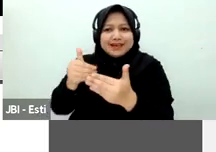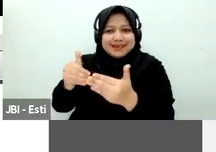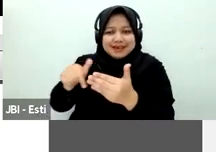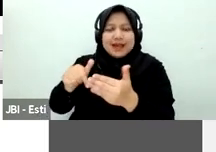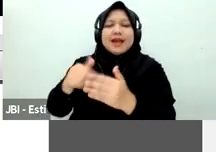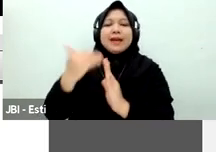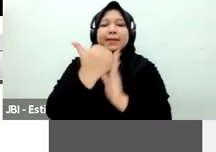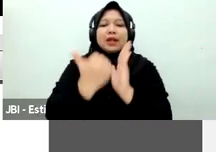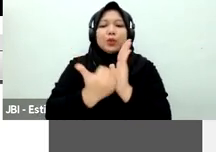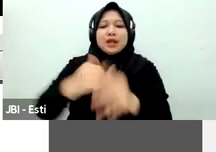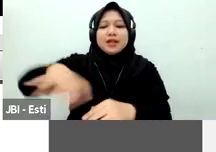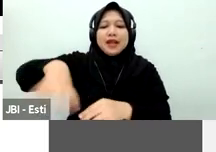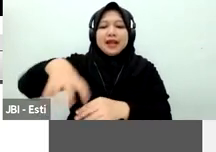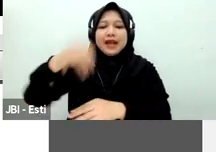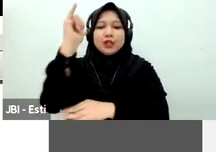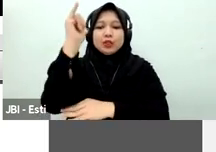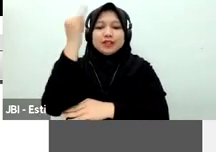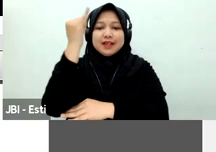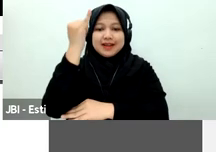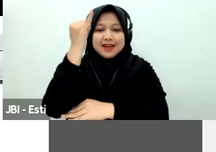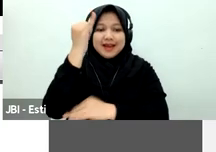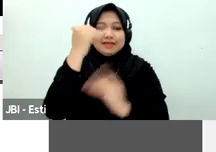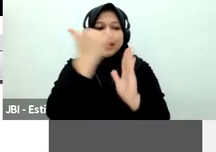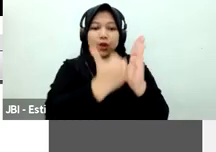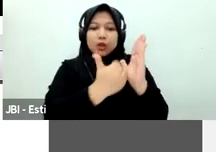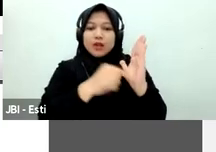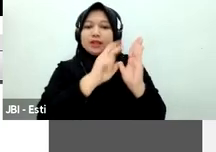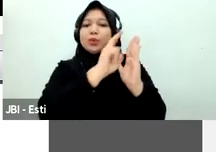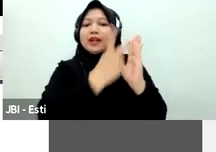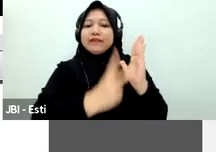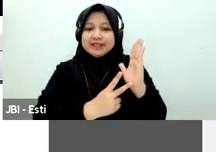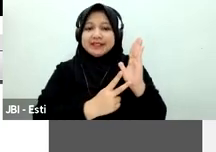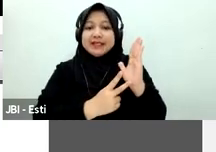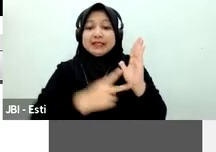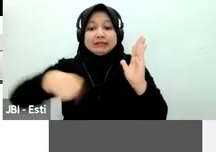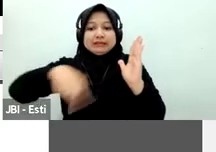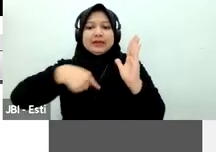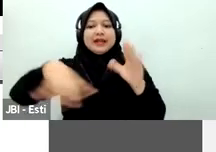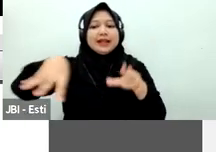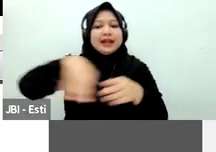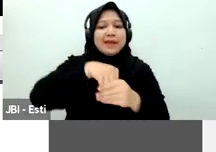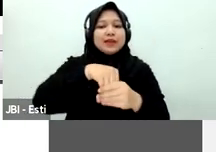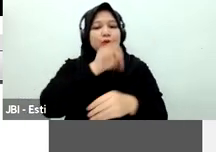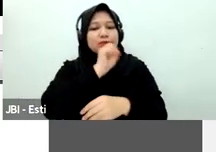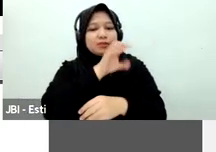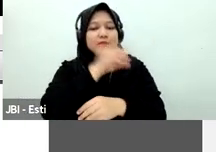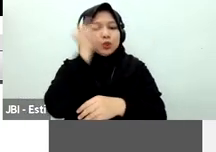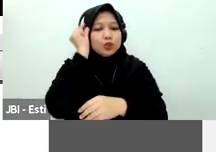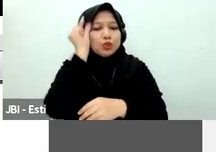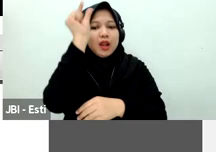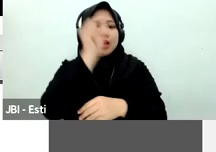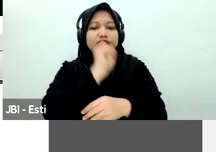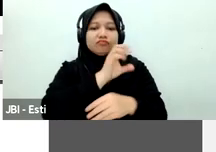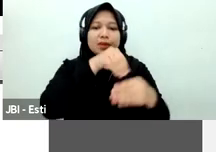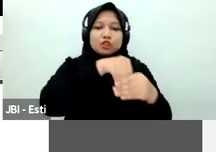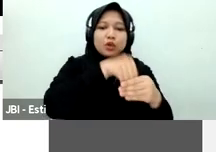itu direvisi diperbaiki nah kami masuk disana untuk memberikan usulan pertimbangan dan rekomendasi